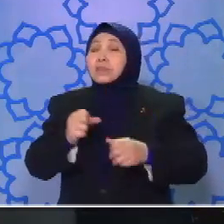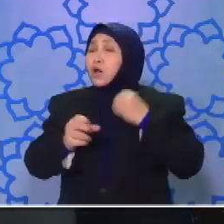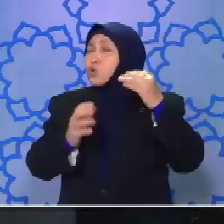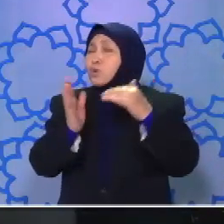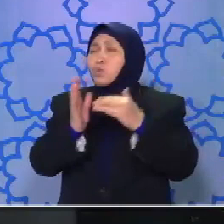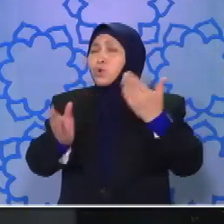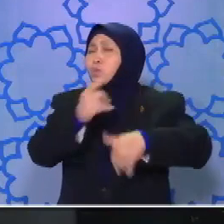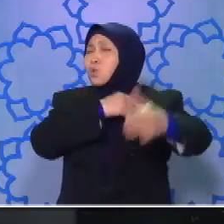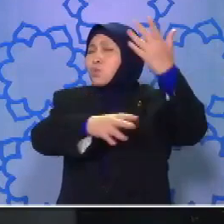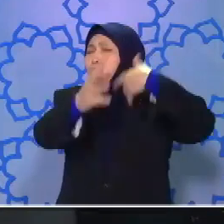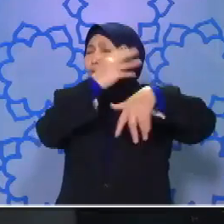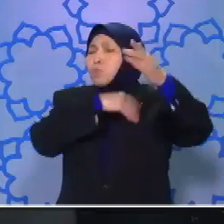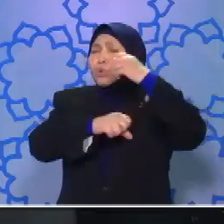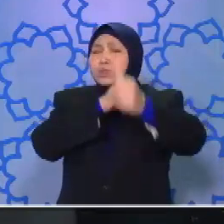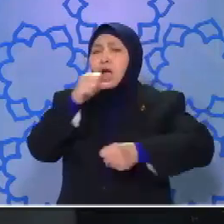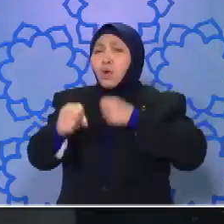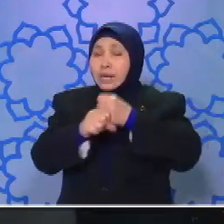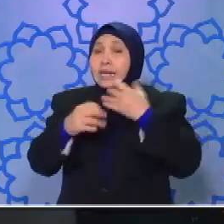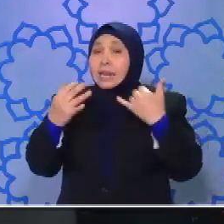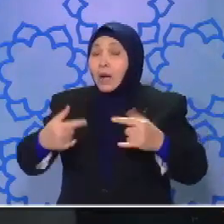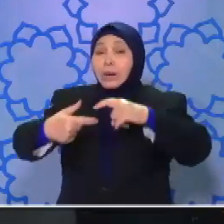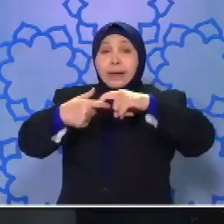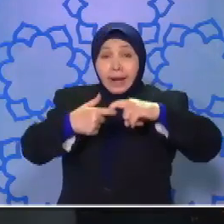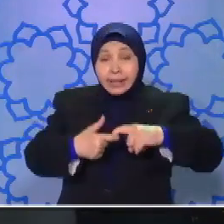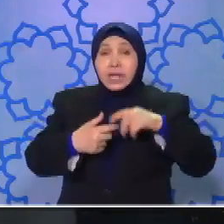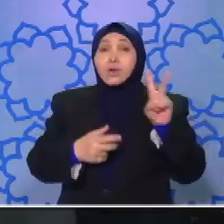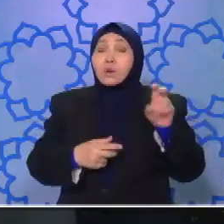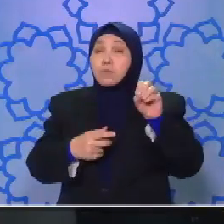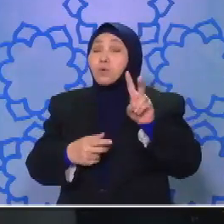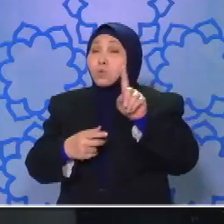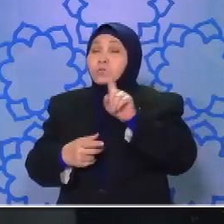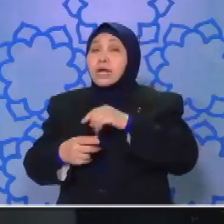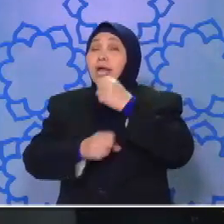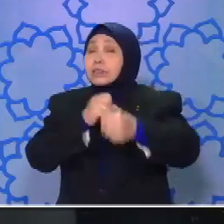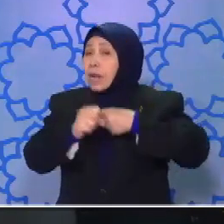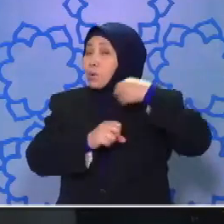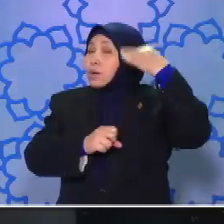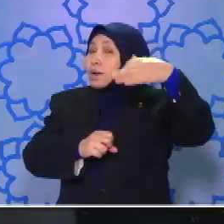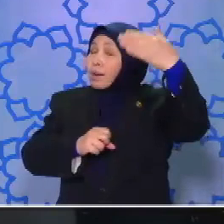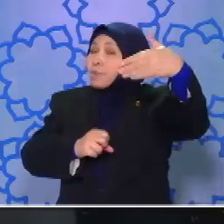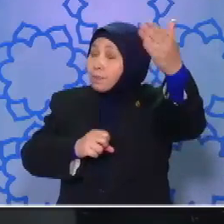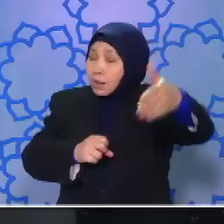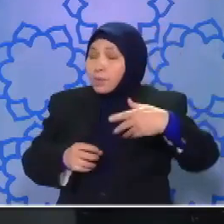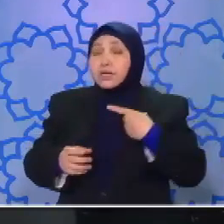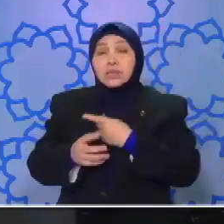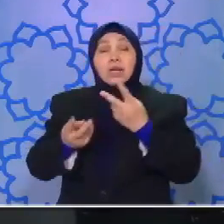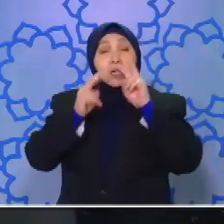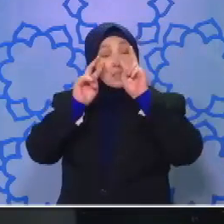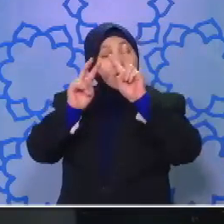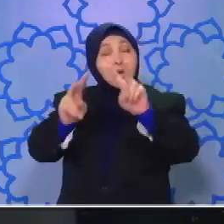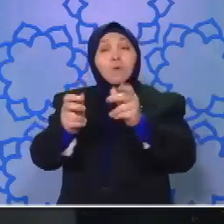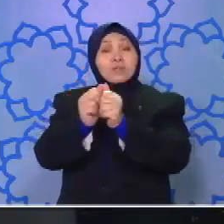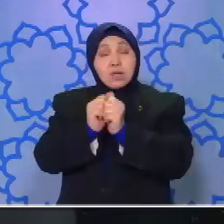tetapi kaitan dengan tahun 2021, tahun-tahun mendatang. Insya-Allah kita ingin lihat sama-sama